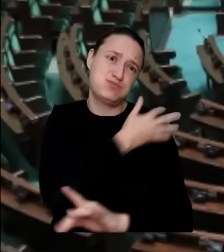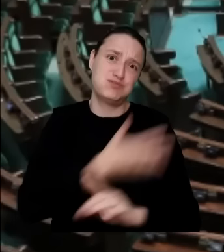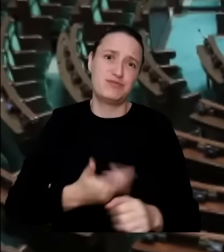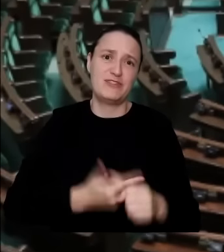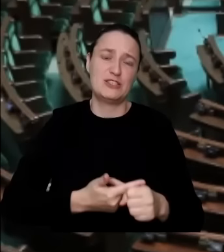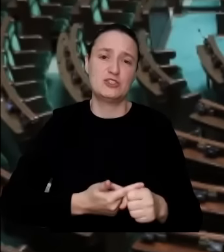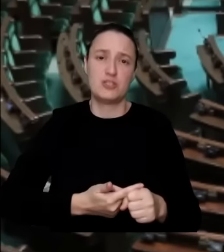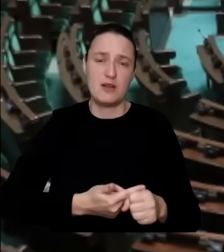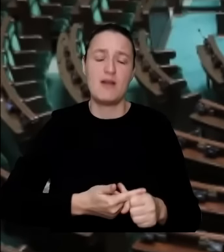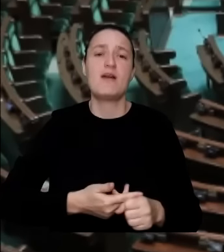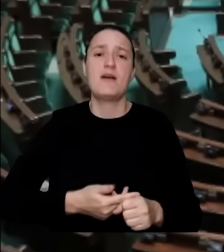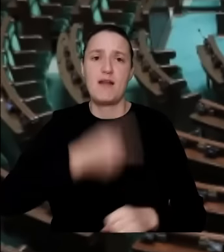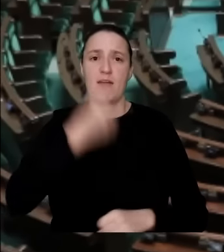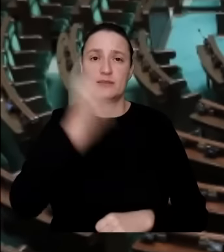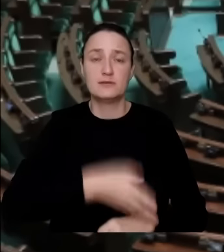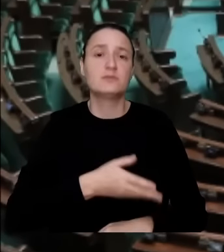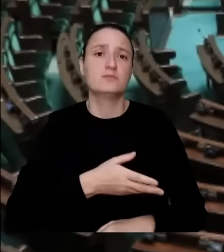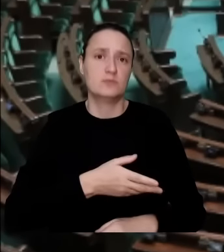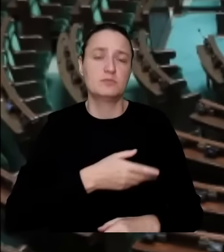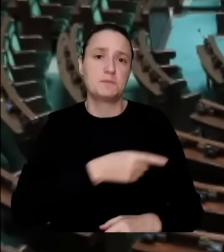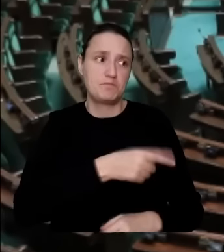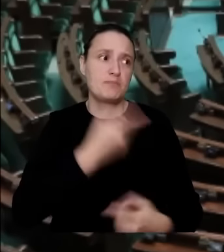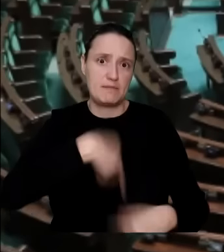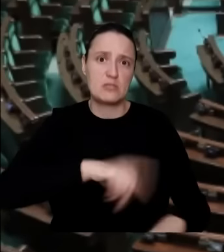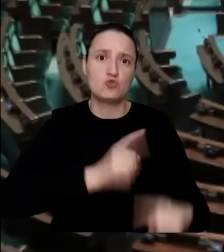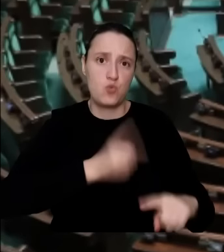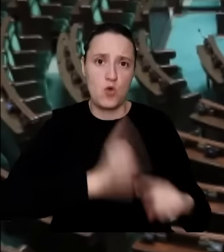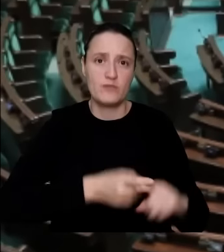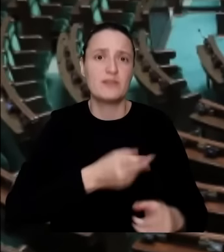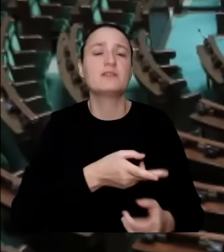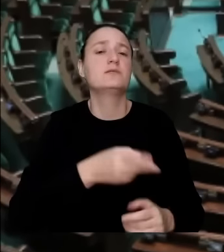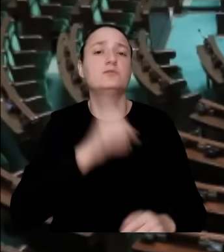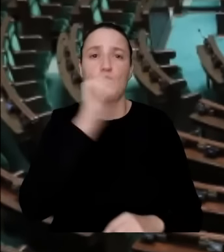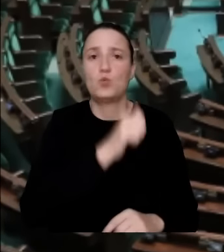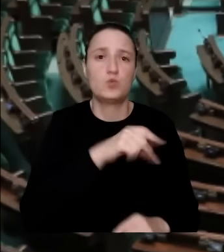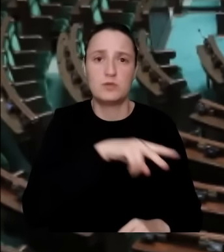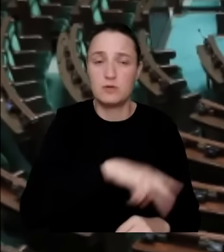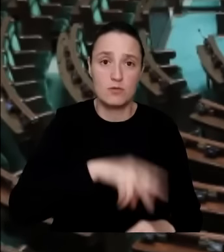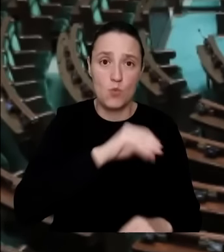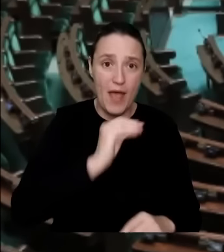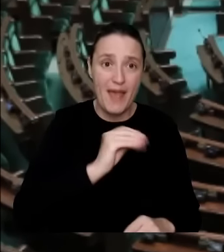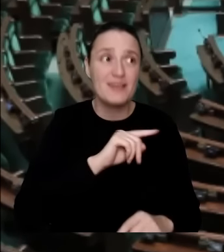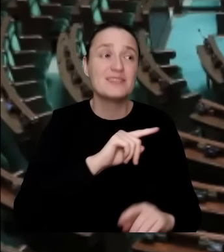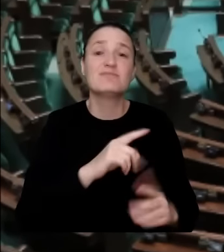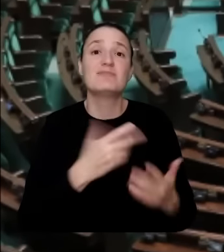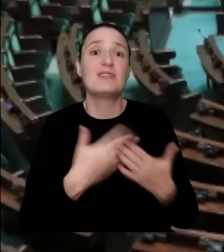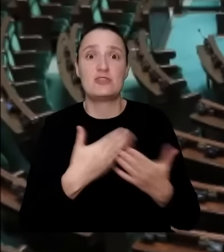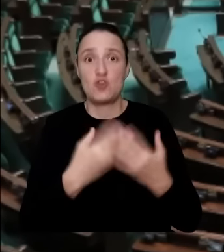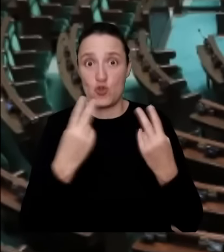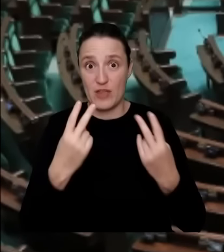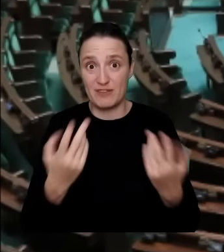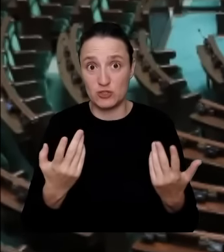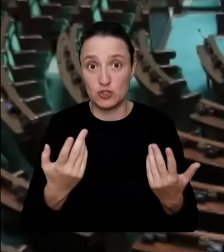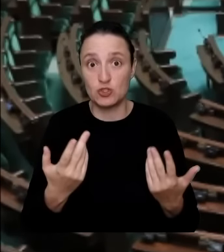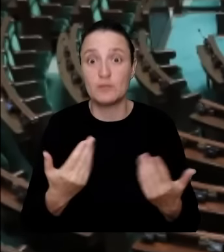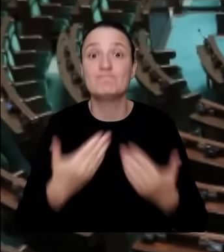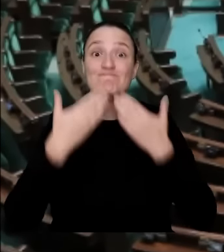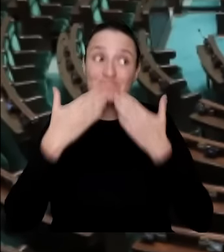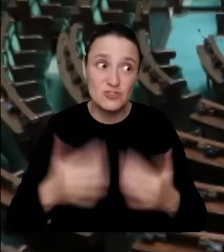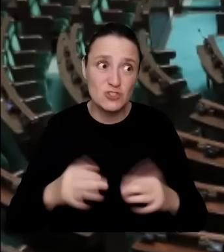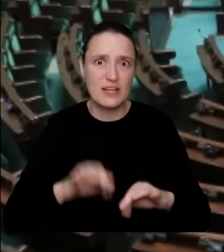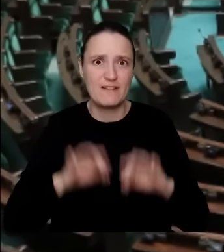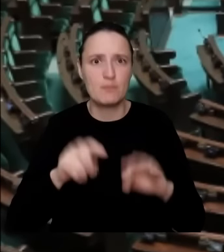członkostwa we wspólnocie ponieważ te wybory przy dobrym układzie sił także w innych krajach mogły stworzyć większość te